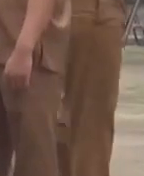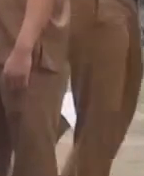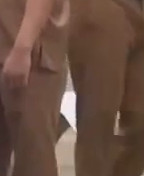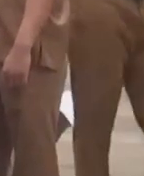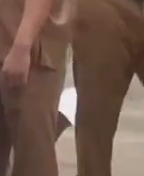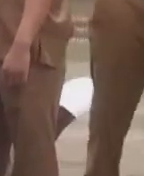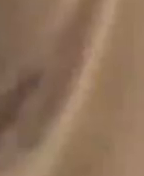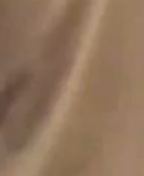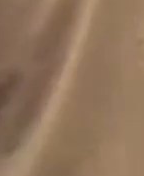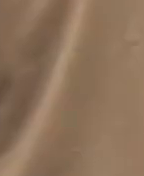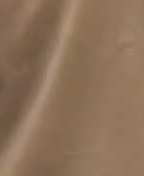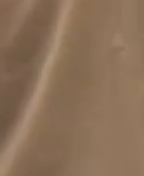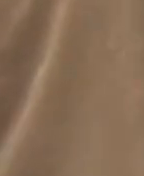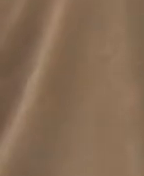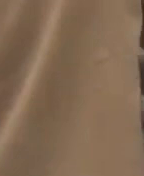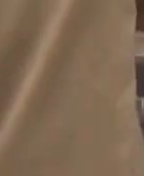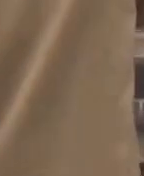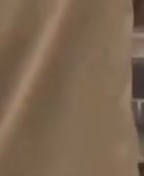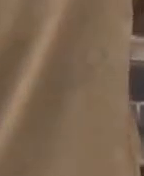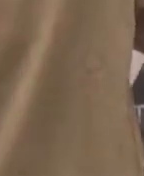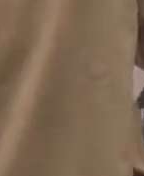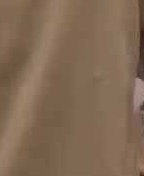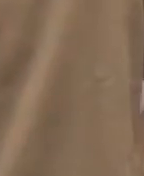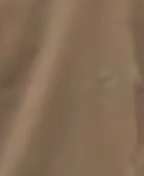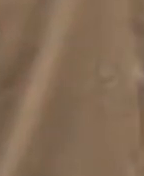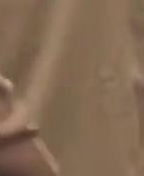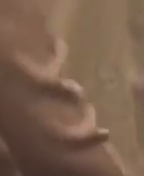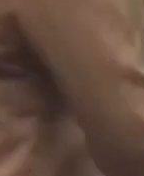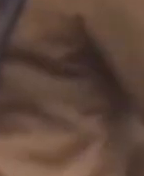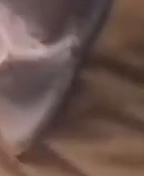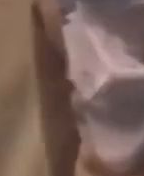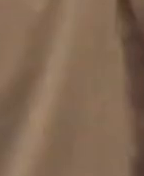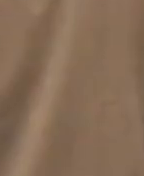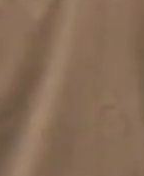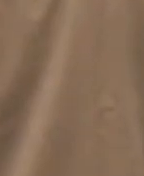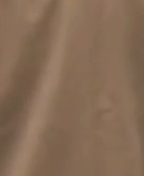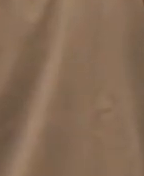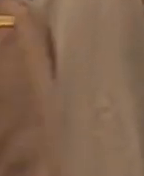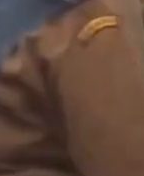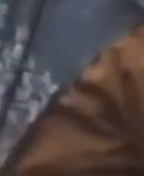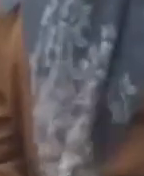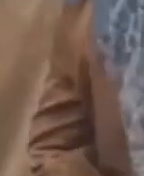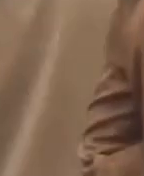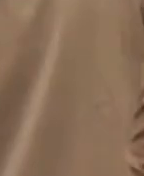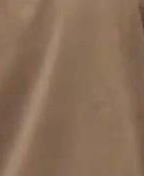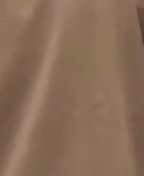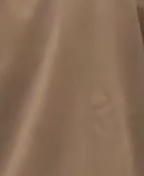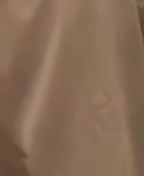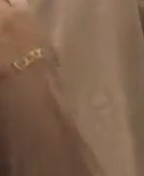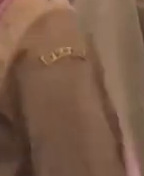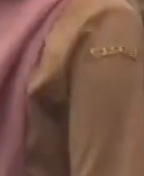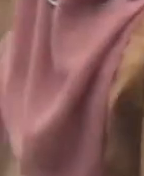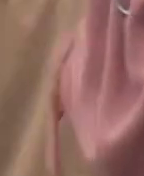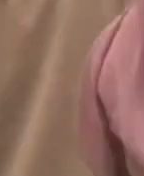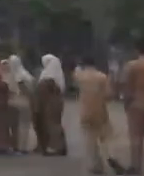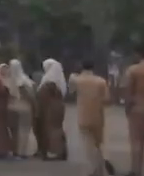yang WFH wajib mengisi absensi kehadiran melalui aplikasi yang telah disediakan. Pelaksanaan sistem kerja WFH tidak berlaku bagi perangkat daerah